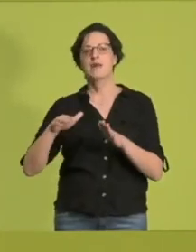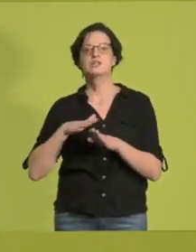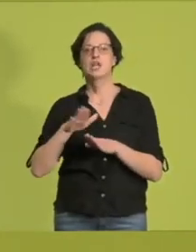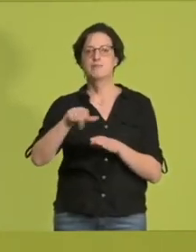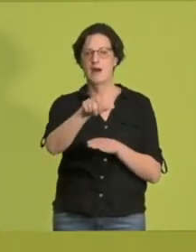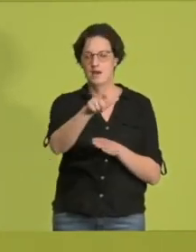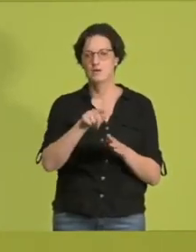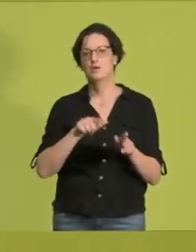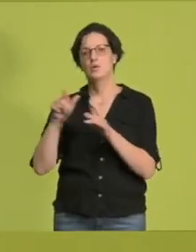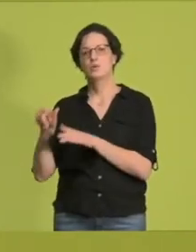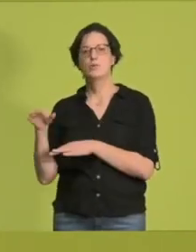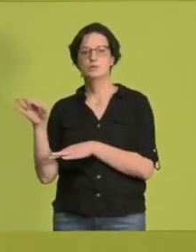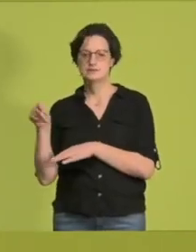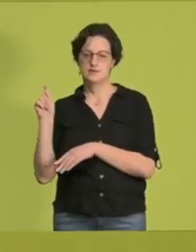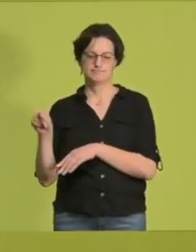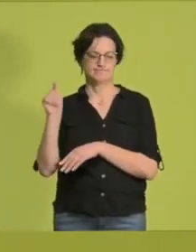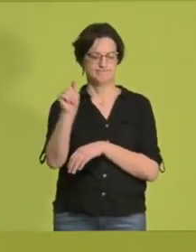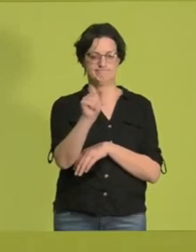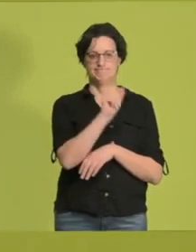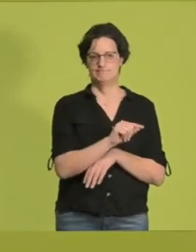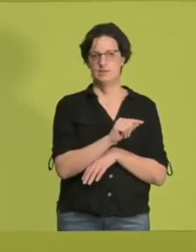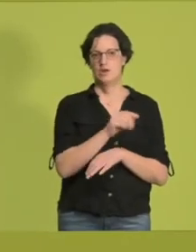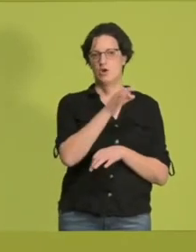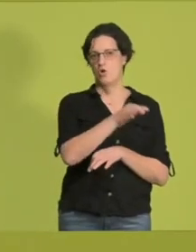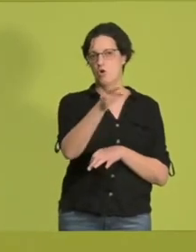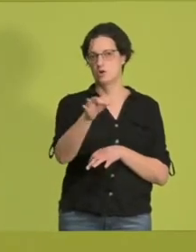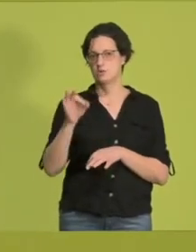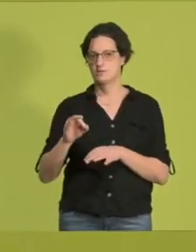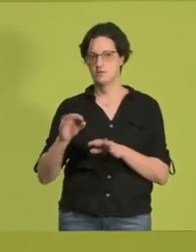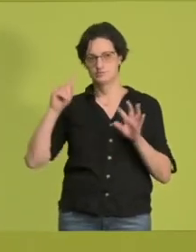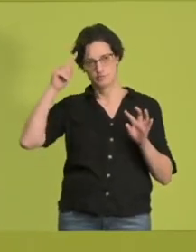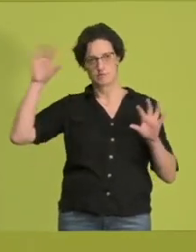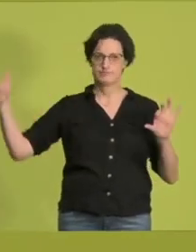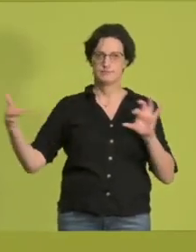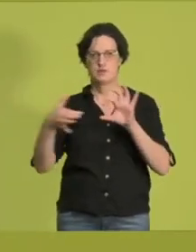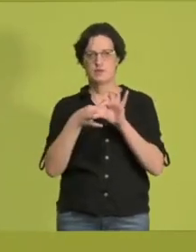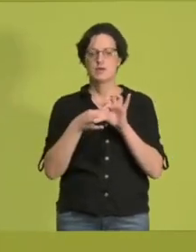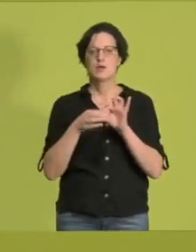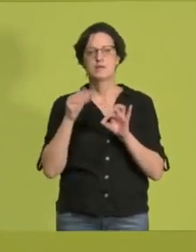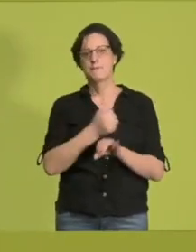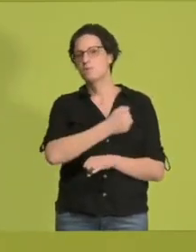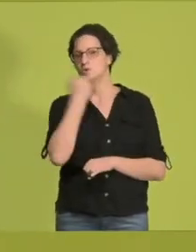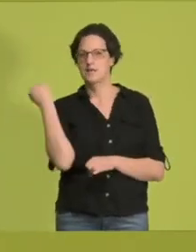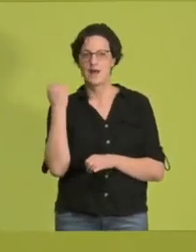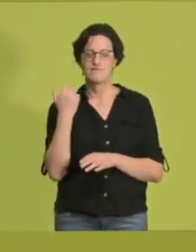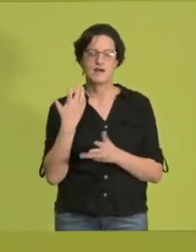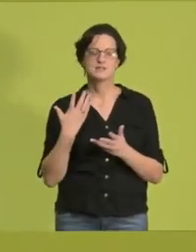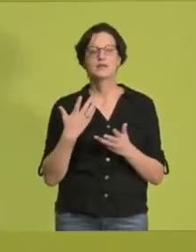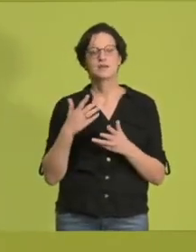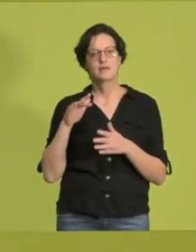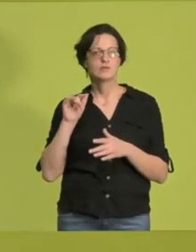dieser orte sind verbunden mit brutaler gewalt mit sexualisierter gewalt gegen